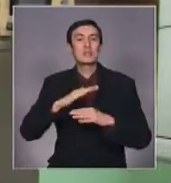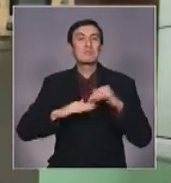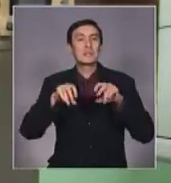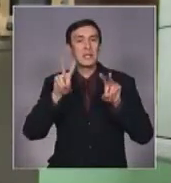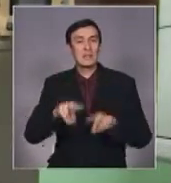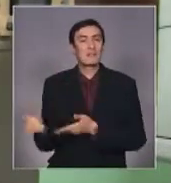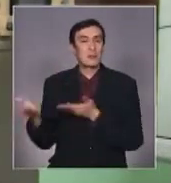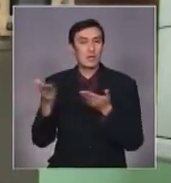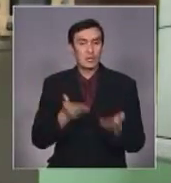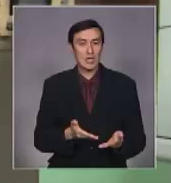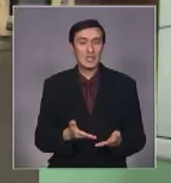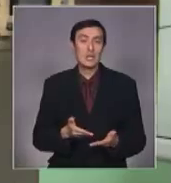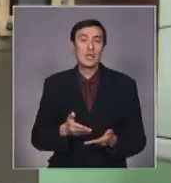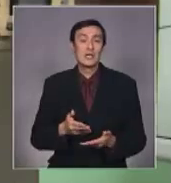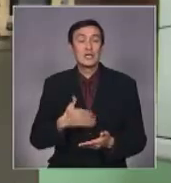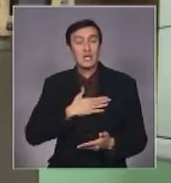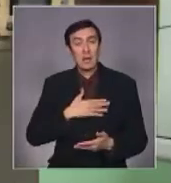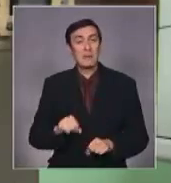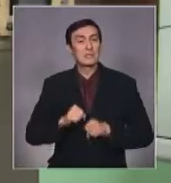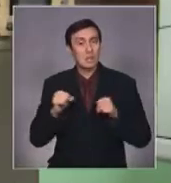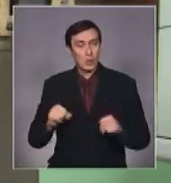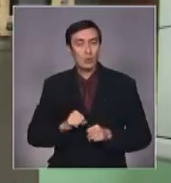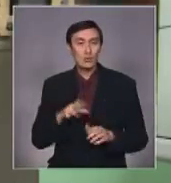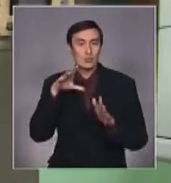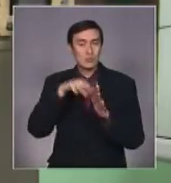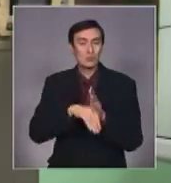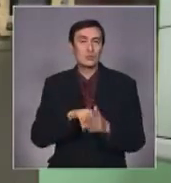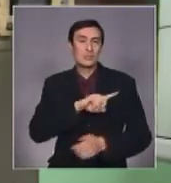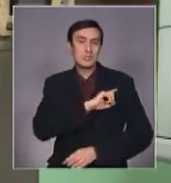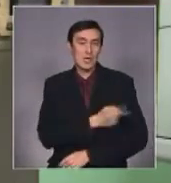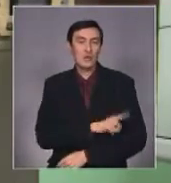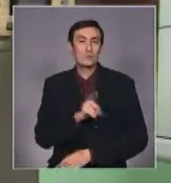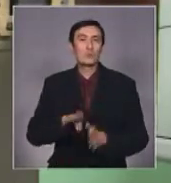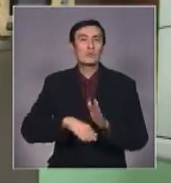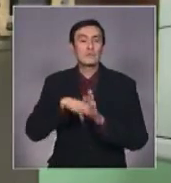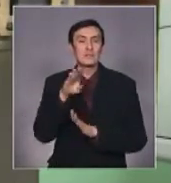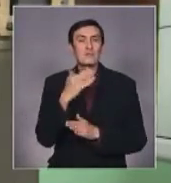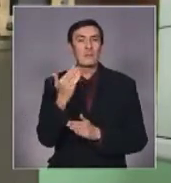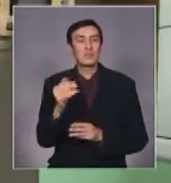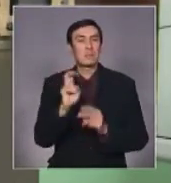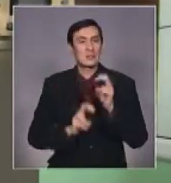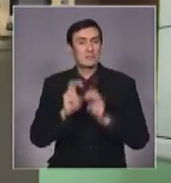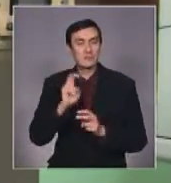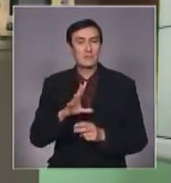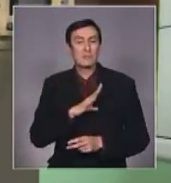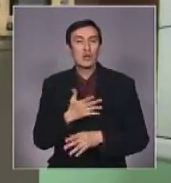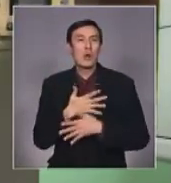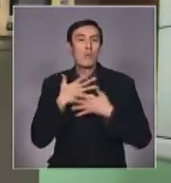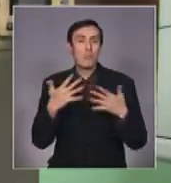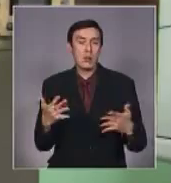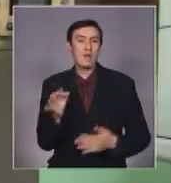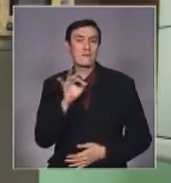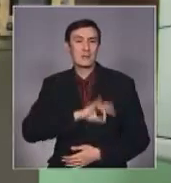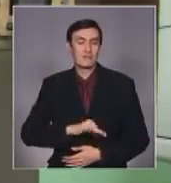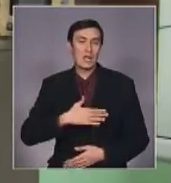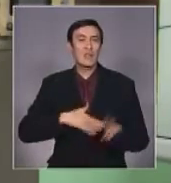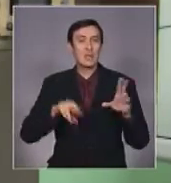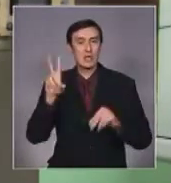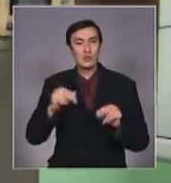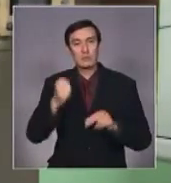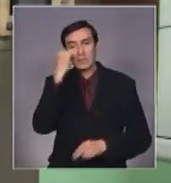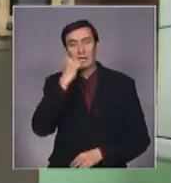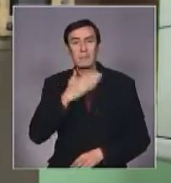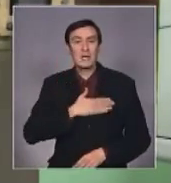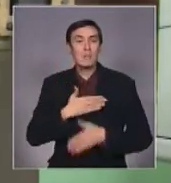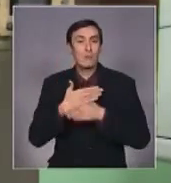для своих предприятий. В свою очередь, я приложу все усилия, чтобы усовершенствовать производство, сделать его эффективным. Я надеюсь, что благодаря